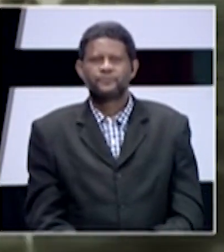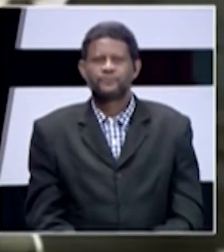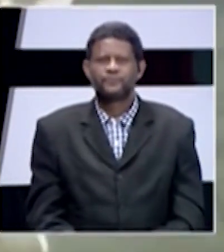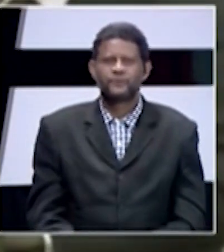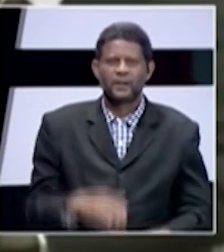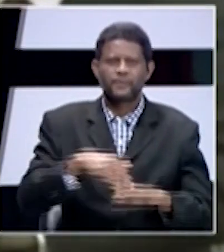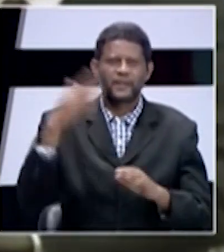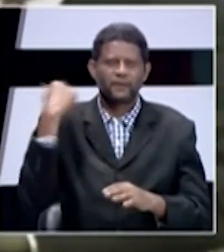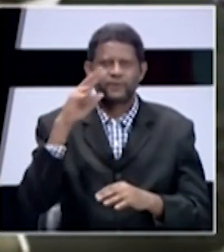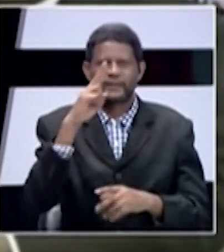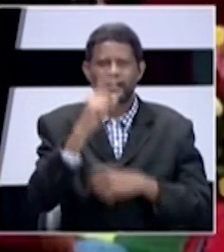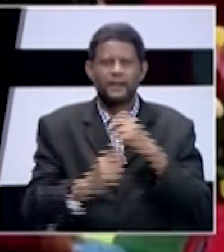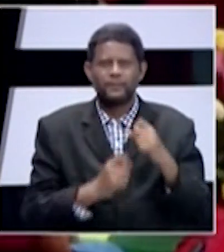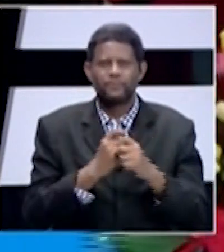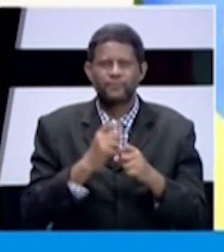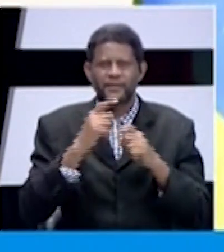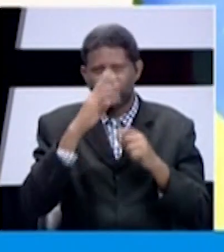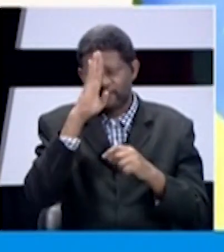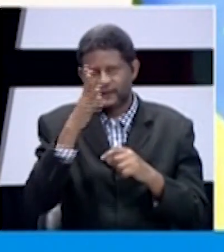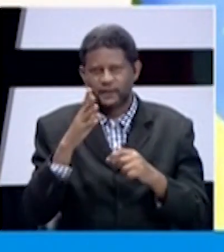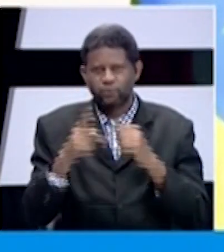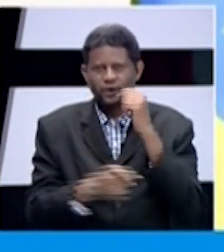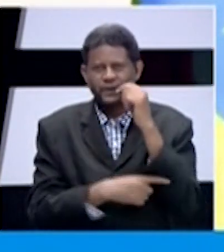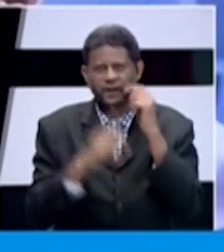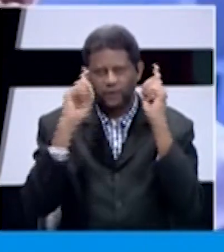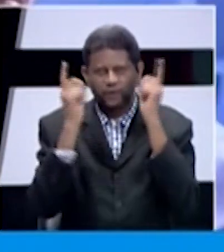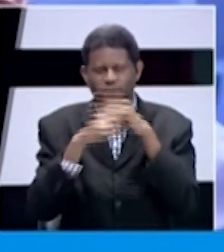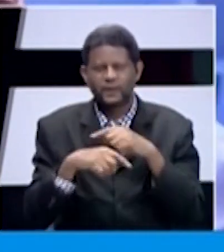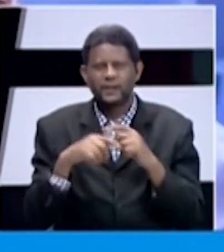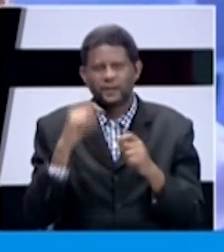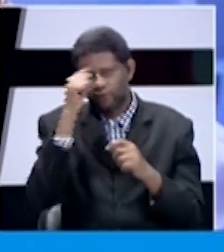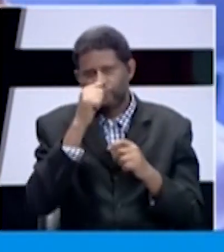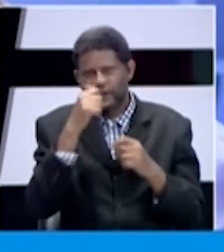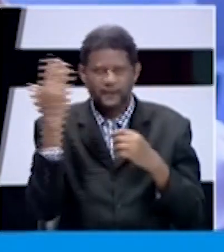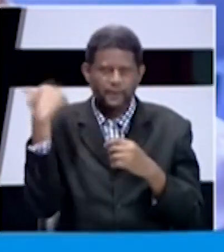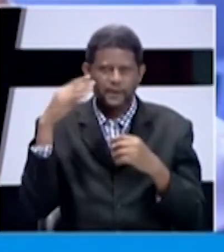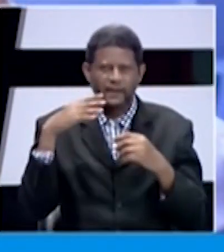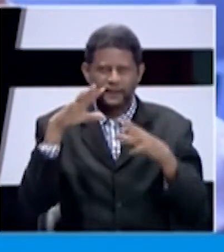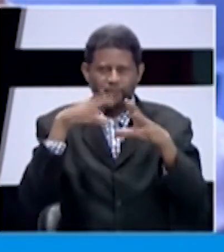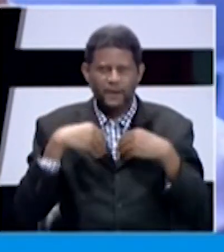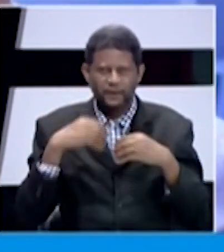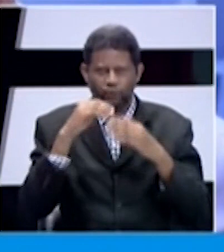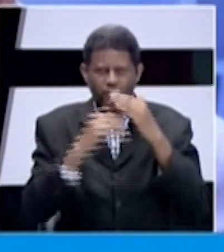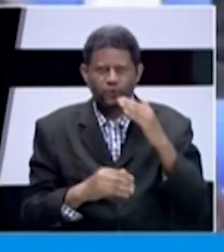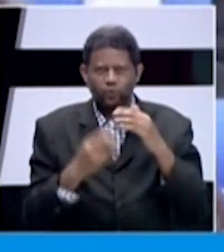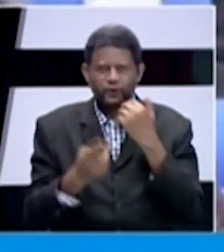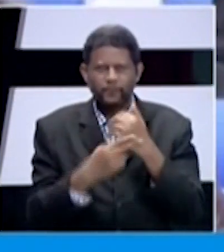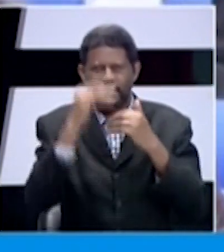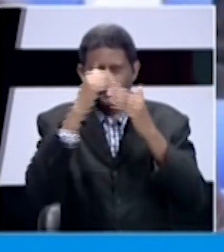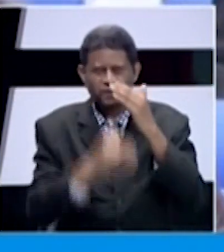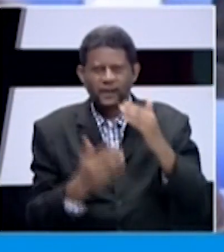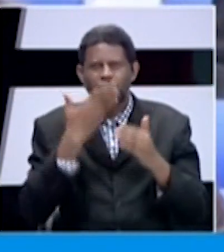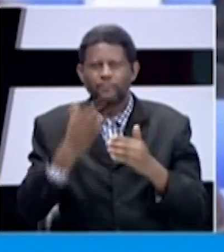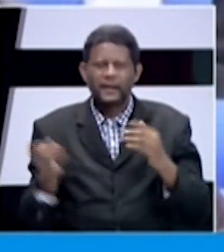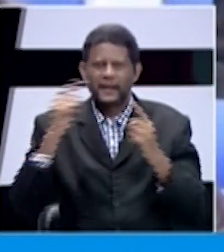عبر زحلفو خل التعاملات بزتفترة بوليتيكا وقوسي إثيوبيا زنبرة تقبل نتوريدو كتوعة أنقل كلو كابز حمقة نبز